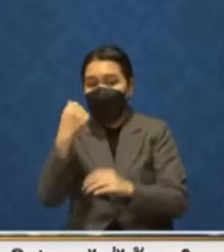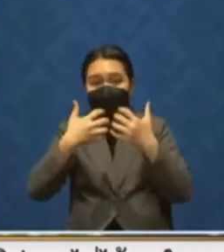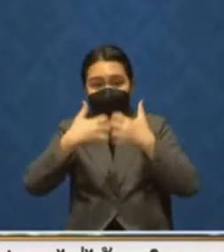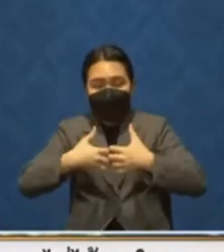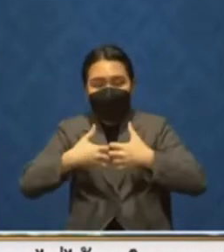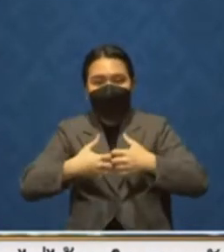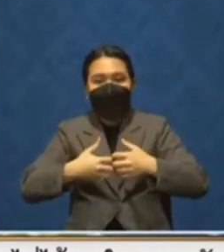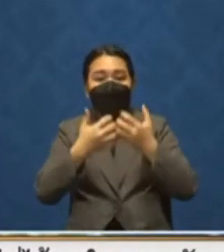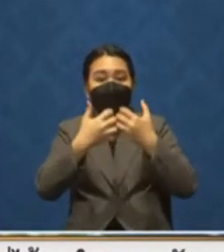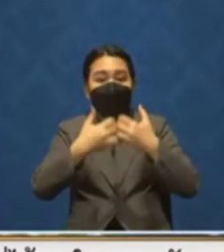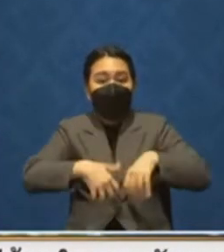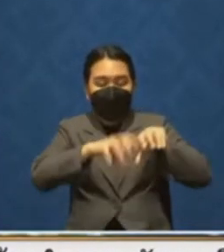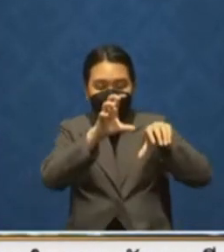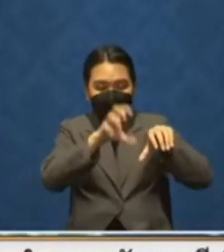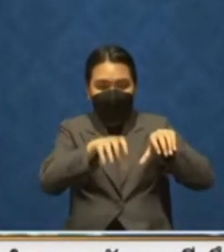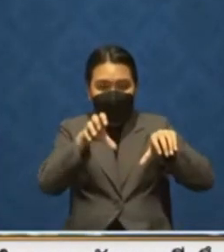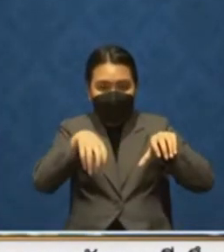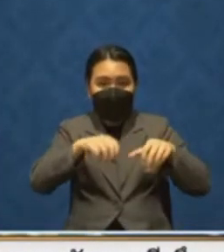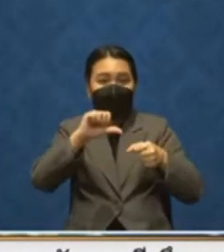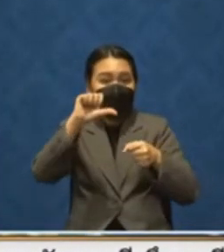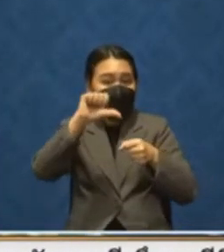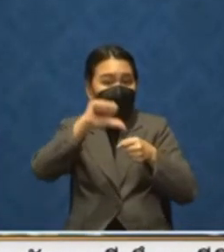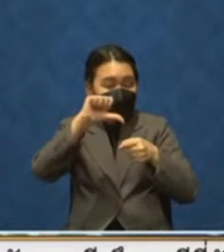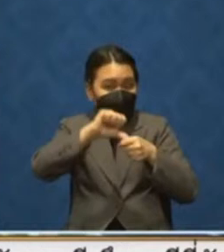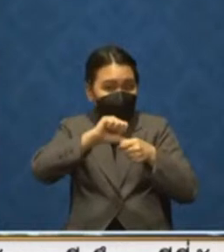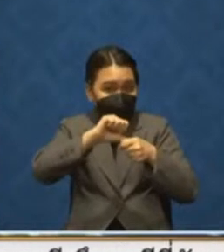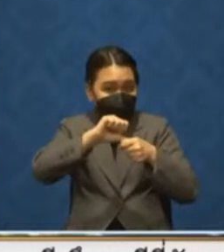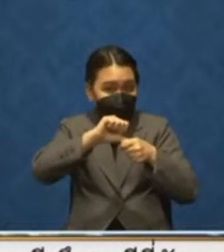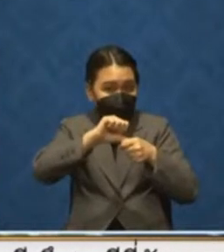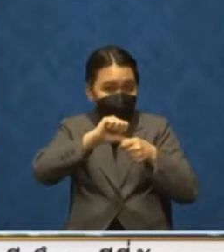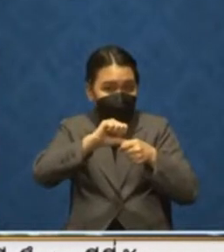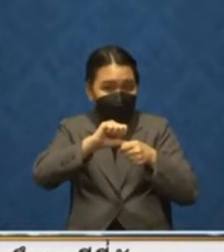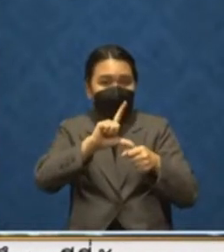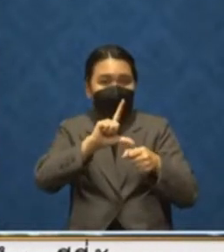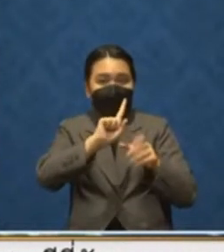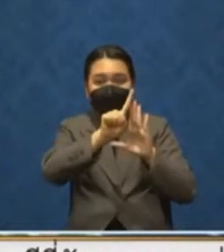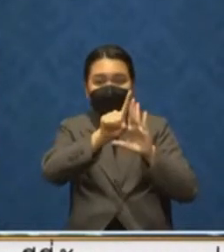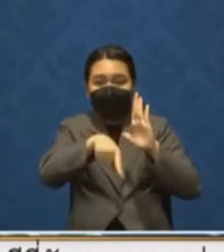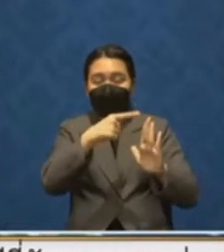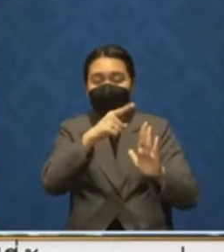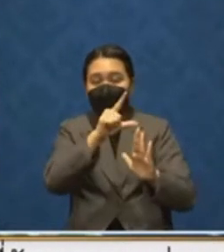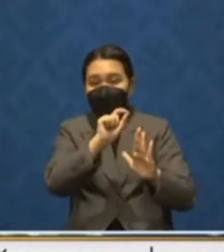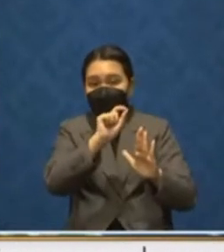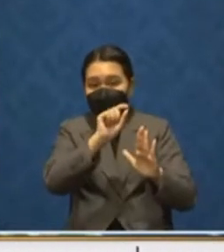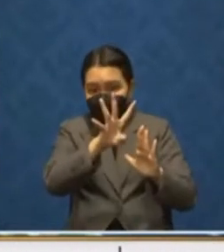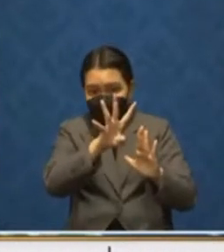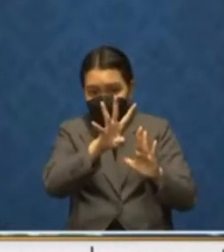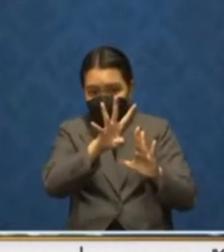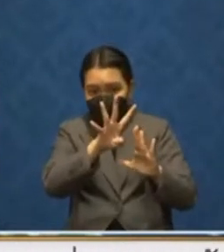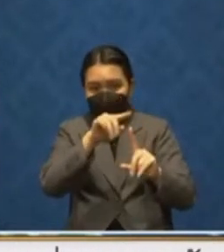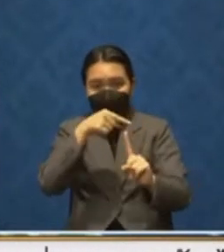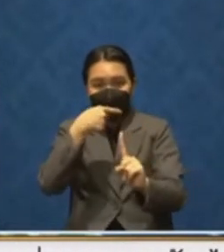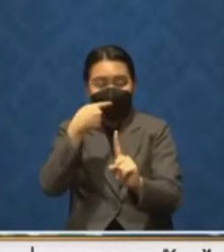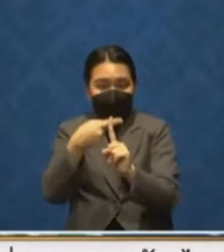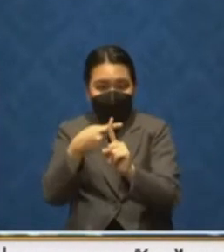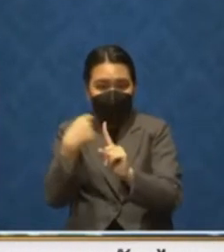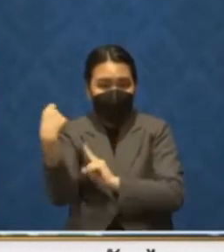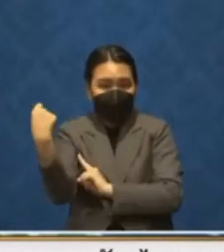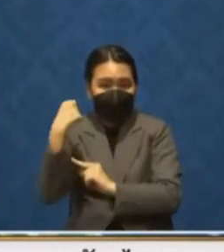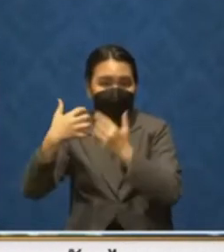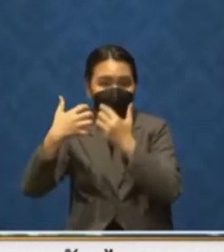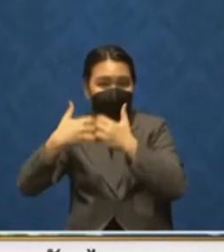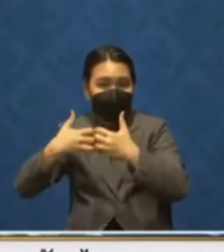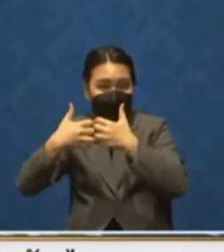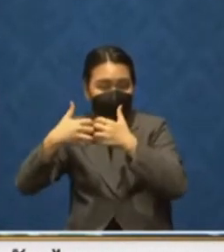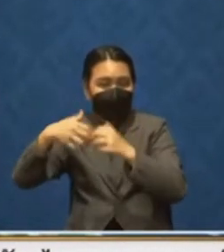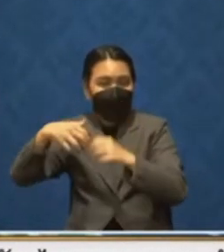ประเภทก๊าซที่สามารถผลิตได้ 24ชั่วโมงมาบวกตรงๆกับกำลังการผลิตของโรง